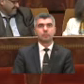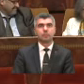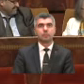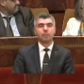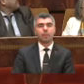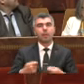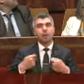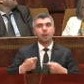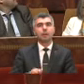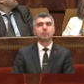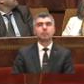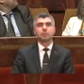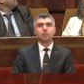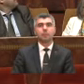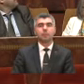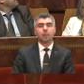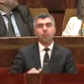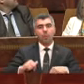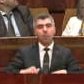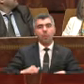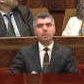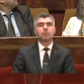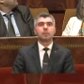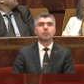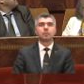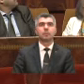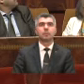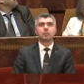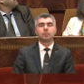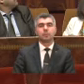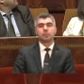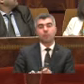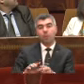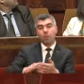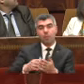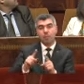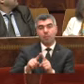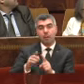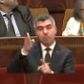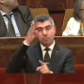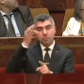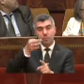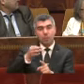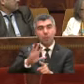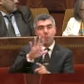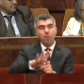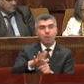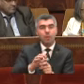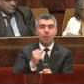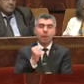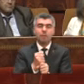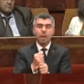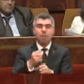سيد الرئيس. سيدة الوزيرة المحترمة، الكفاءة العلمية اللي جات باش تخدم